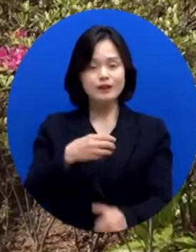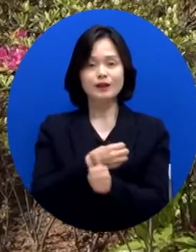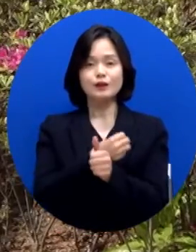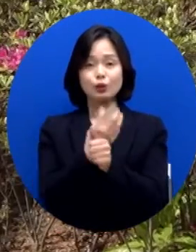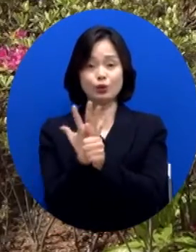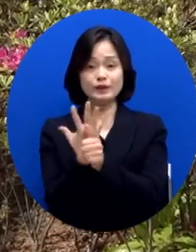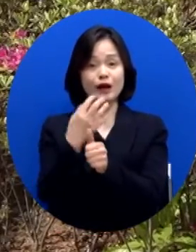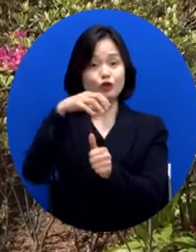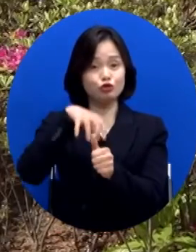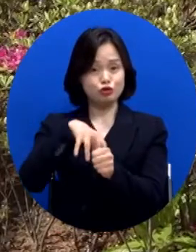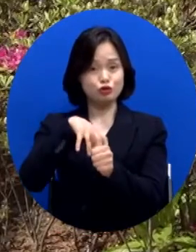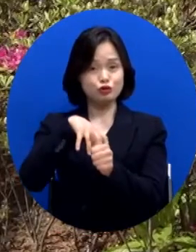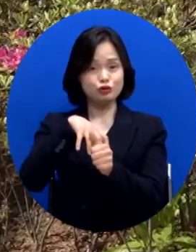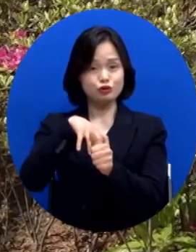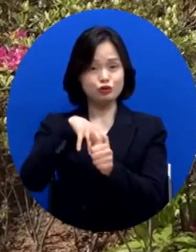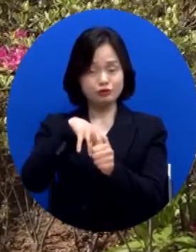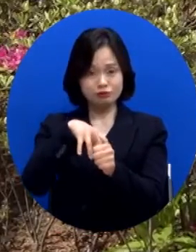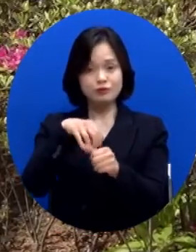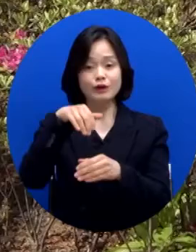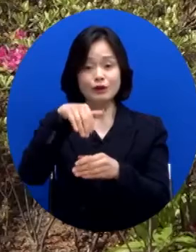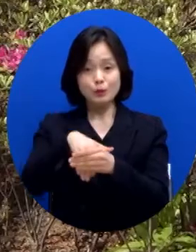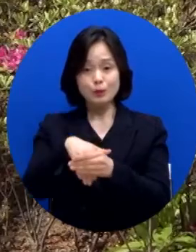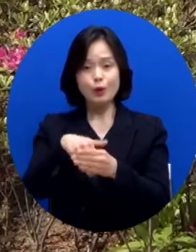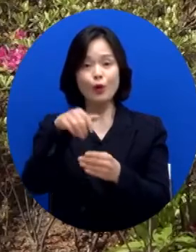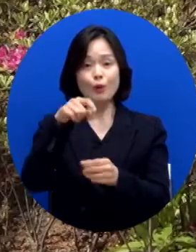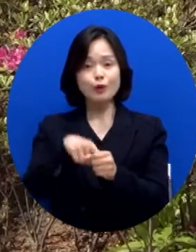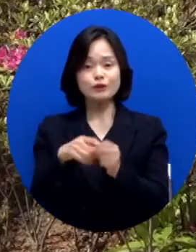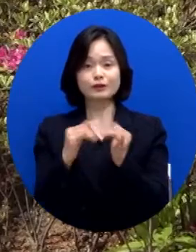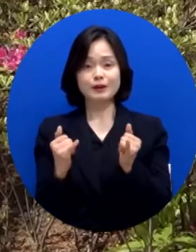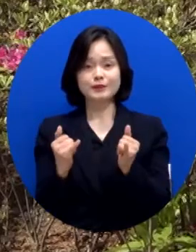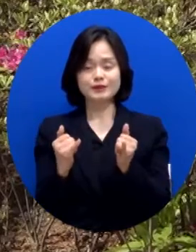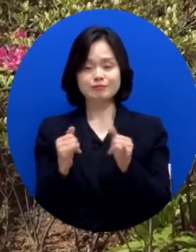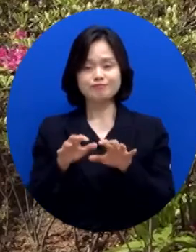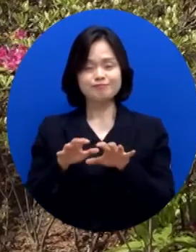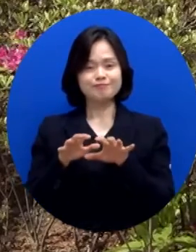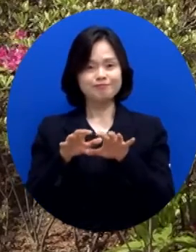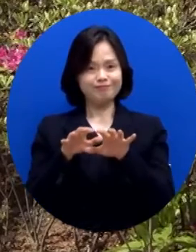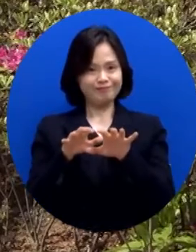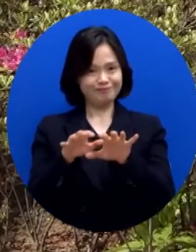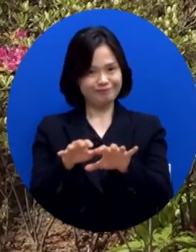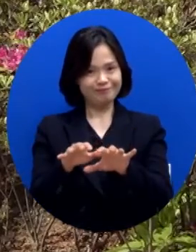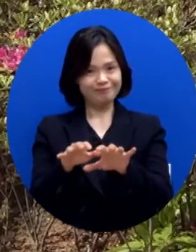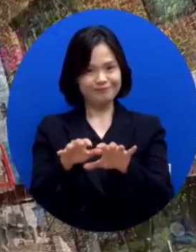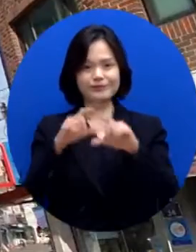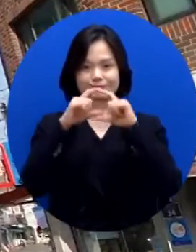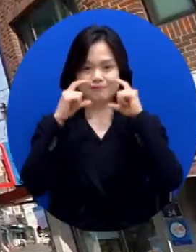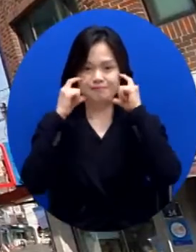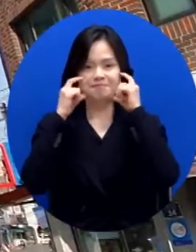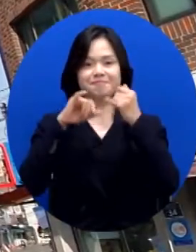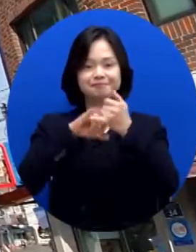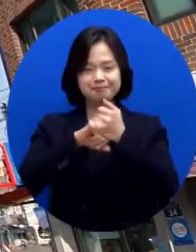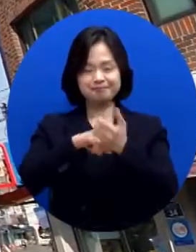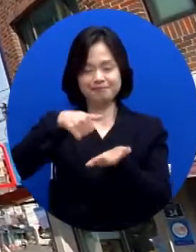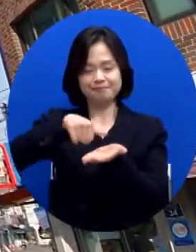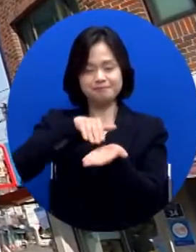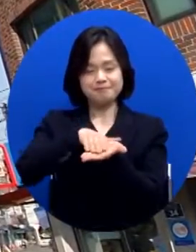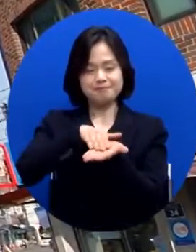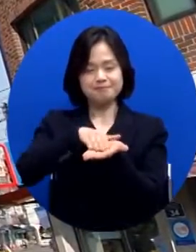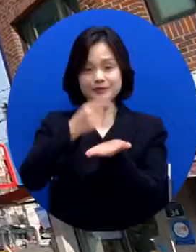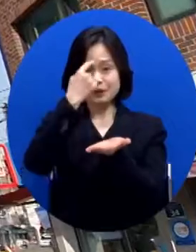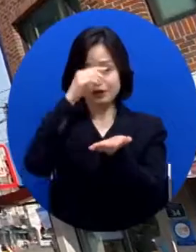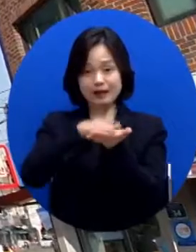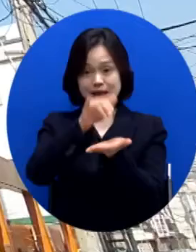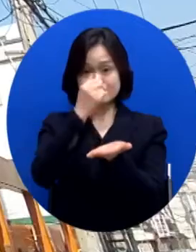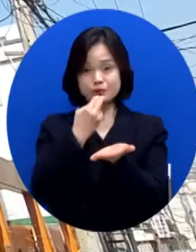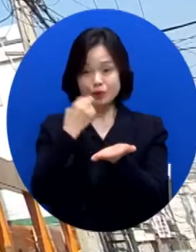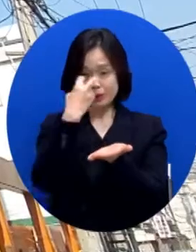동작구의 투표소에는 꾸준하게 유권자들이 투표소를 찾아 코로나19 예방 수칙을 철저히 거치고 소중한